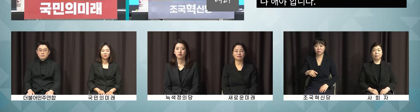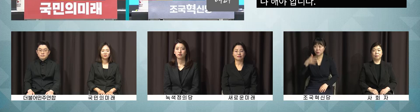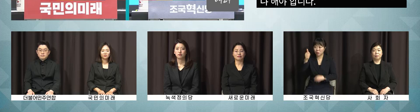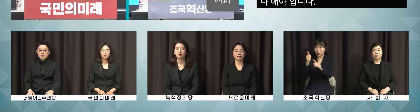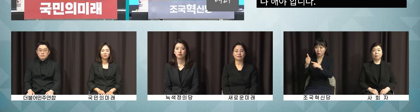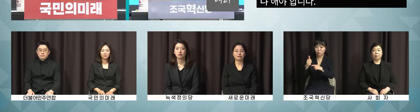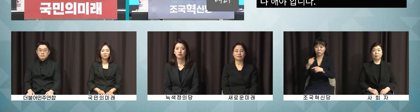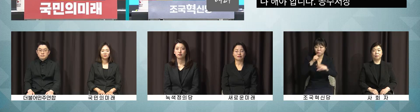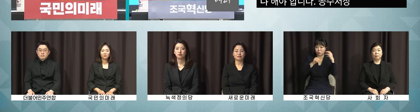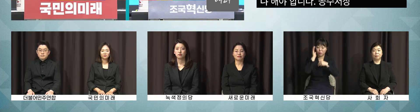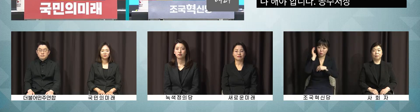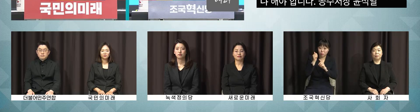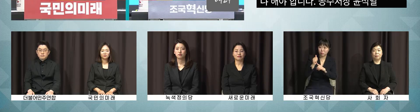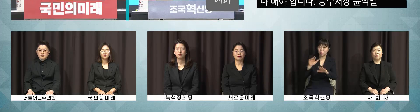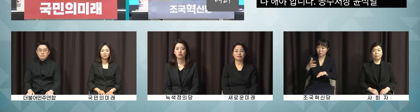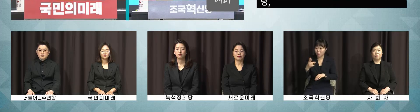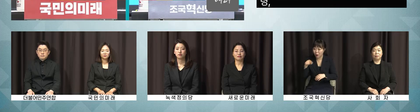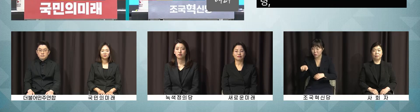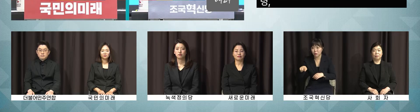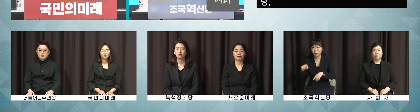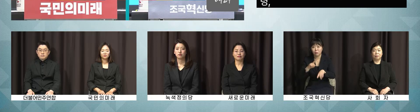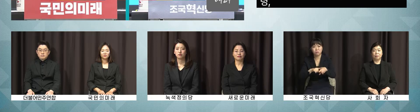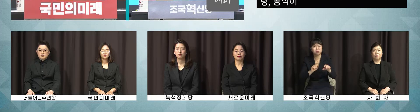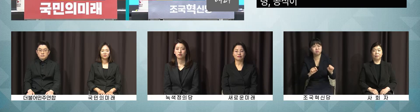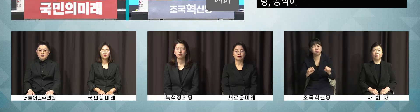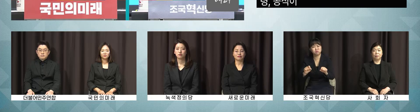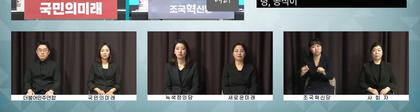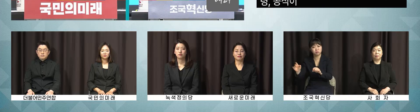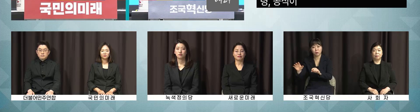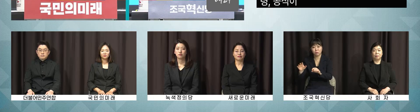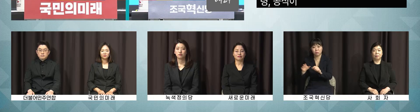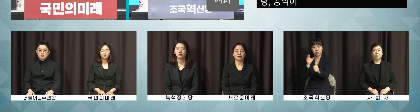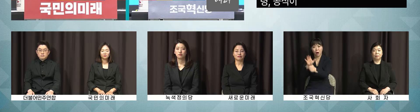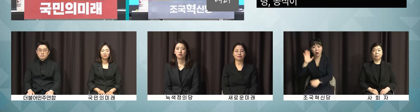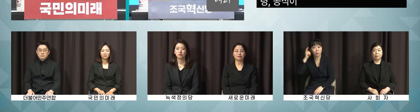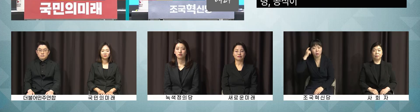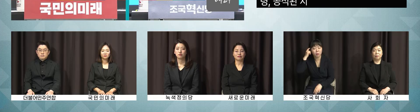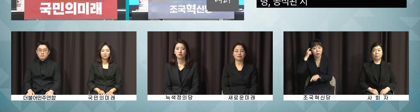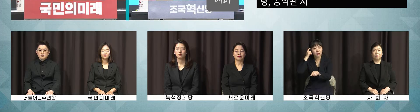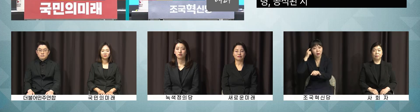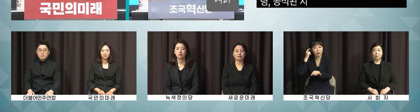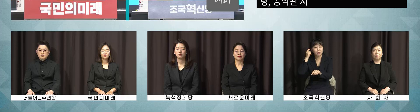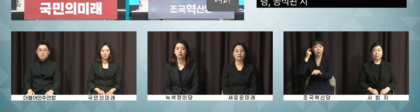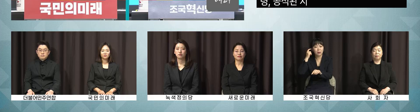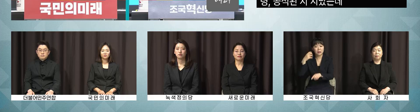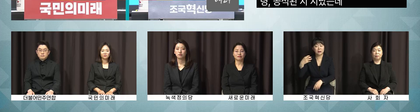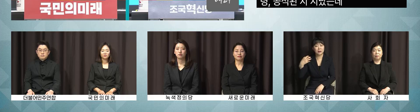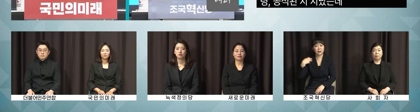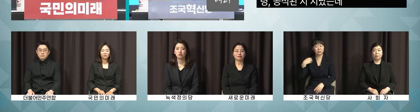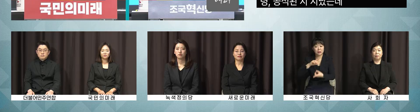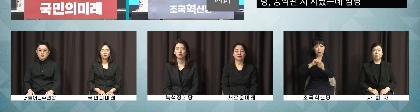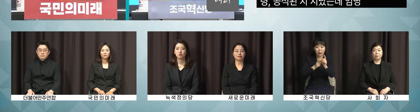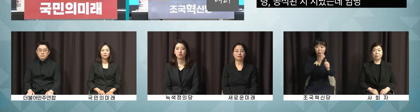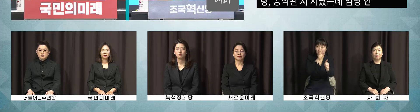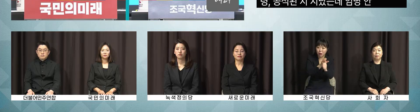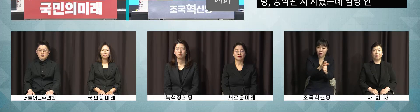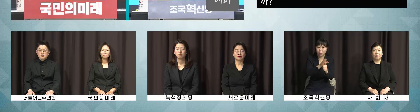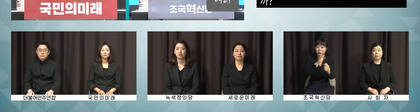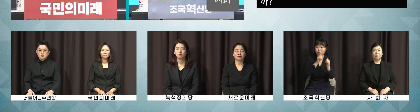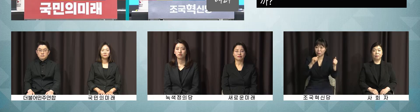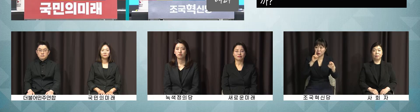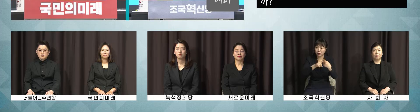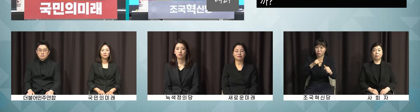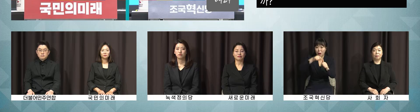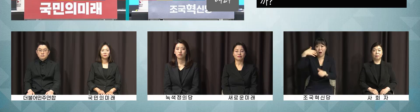대통령 공수처장 공석이 된 지 얼마나 지났는데 왜 임명 안 하십니까? 심지어는 직무대행인 공수처 차장도 임명 안 하고